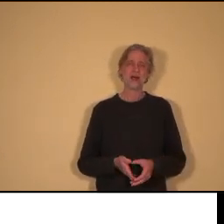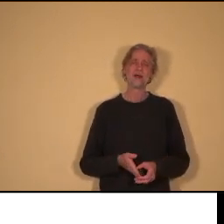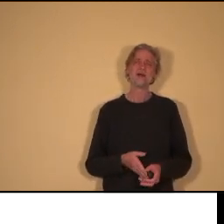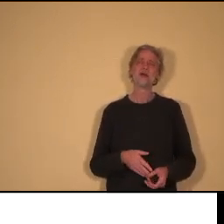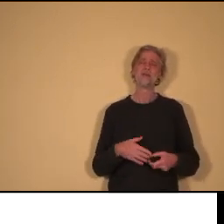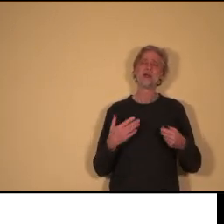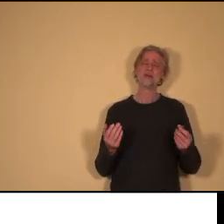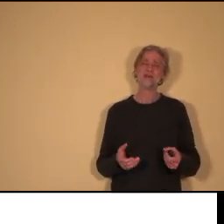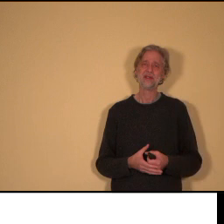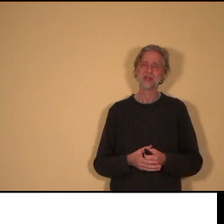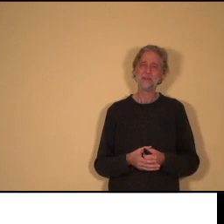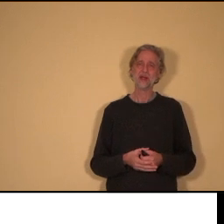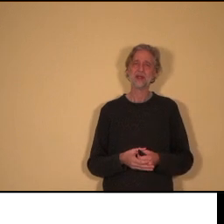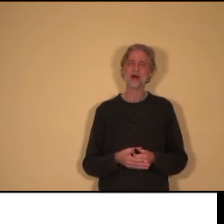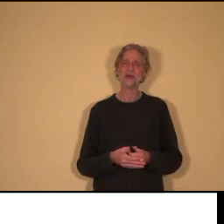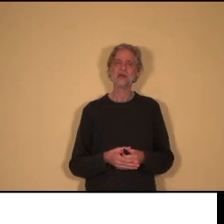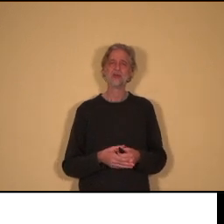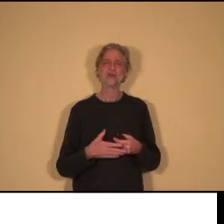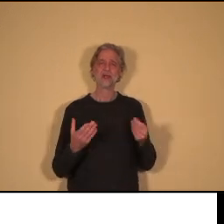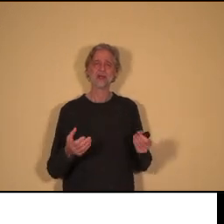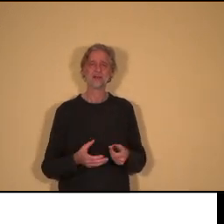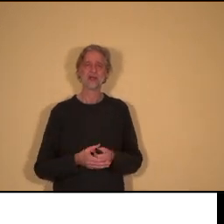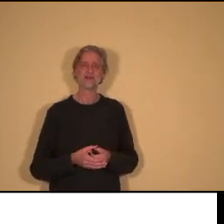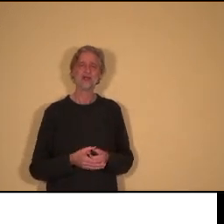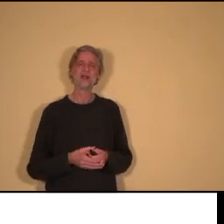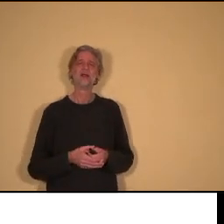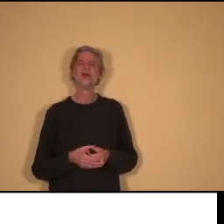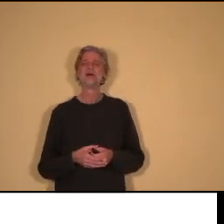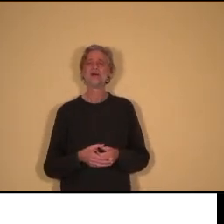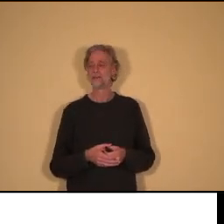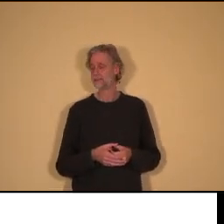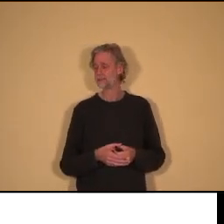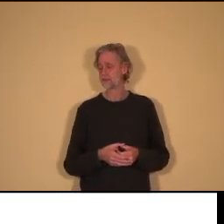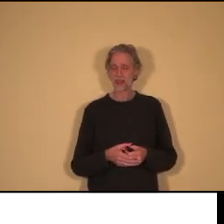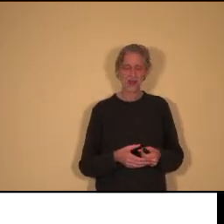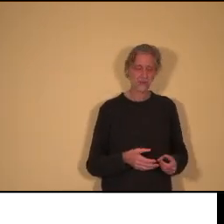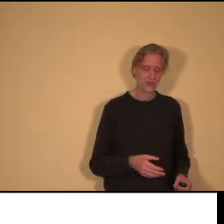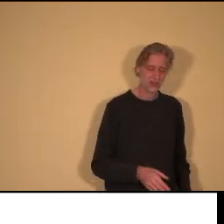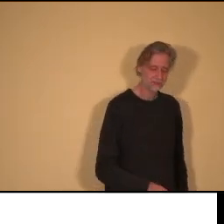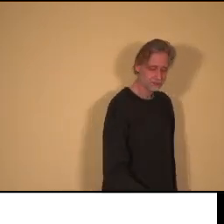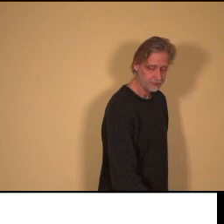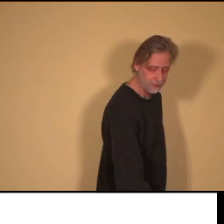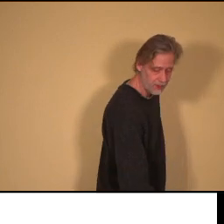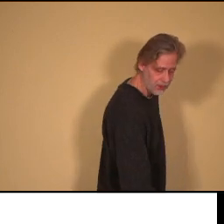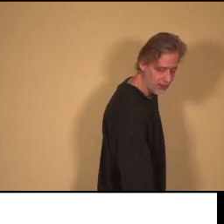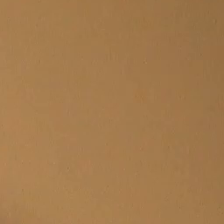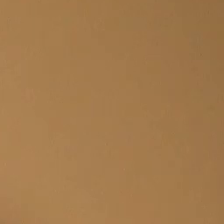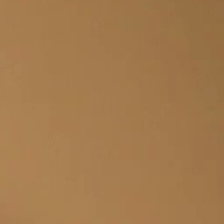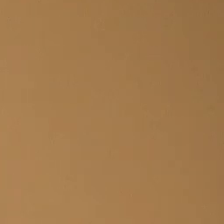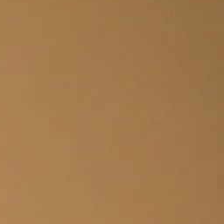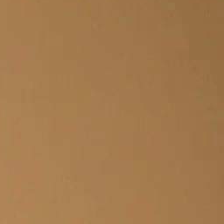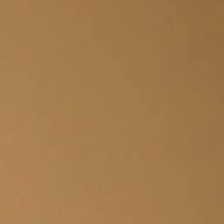Ja, wenn diese Kippelemente ausgelöst werden, hatten wir ja gesehen, haben wir